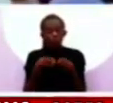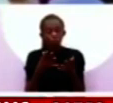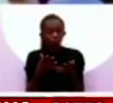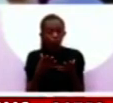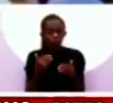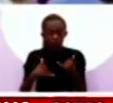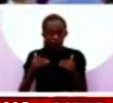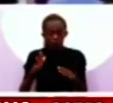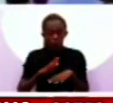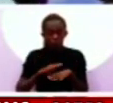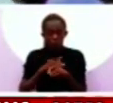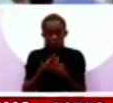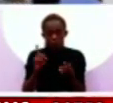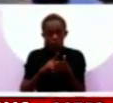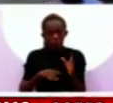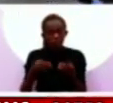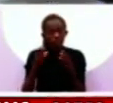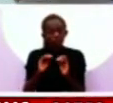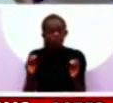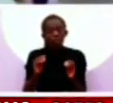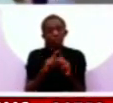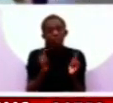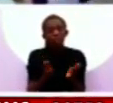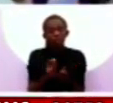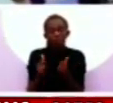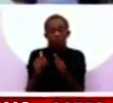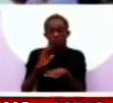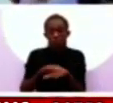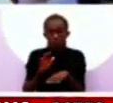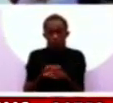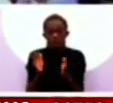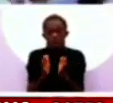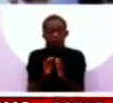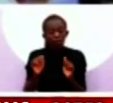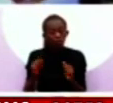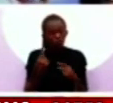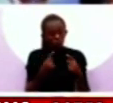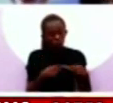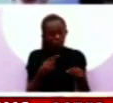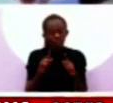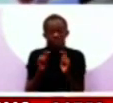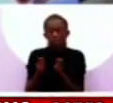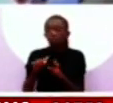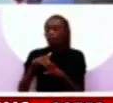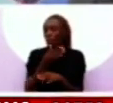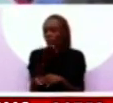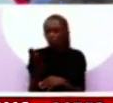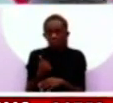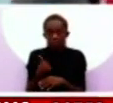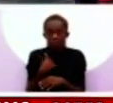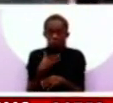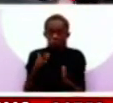wazu sana lakini ile kitu hauto ni teams ambo ni mzuri na zina compete na teams kule nje ninga